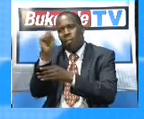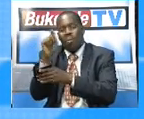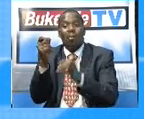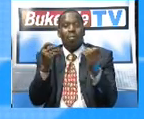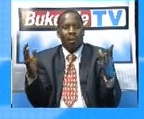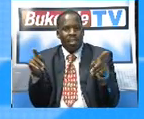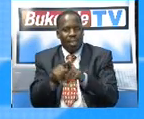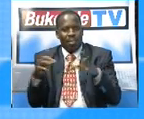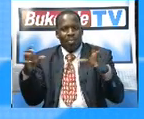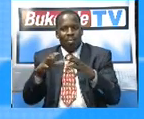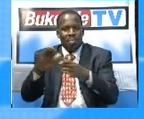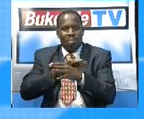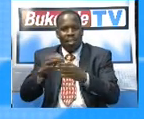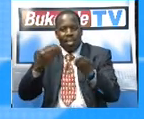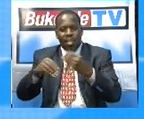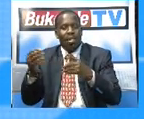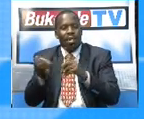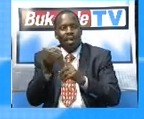abatunda ensansa bafunye ekiralo.